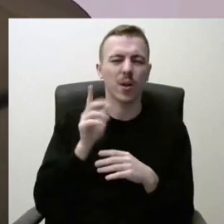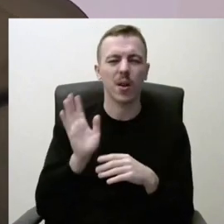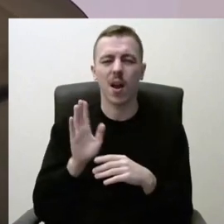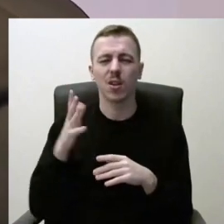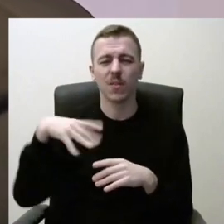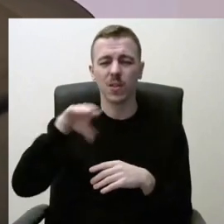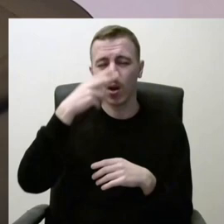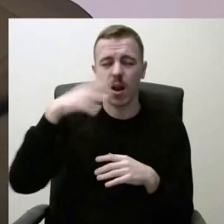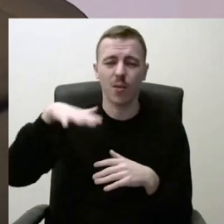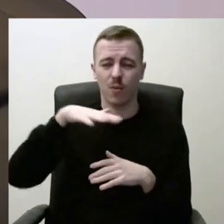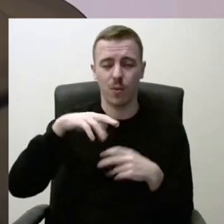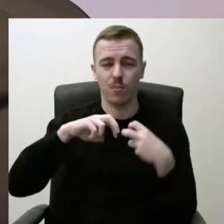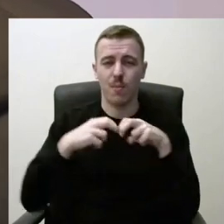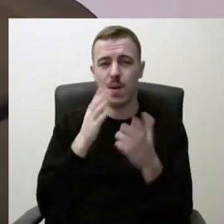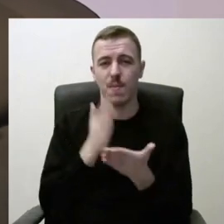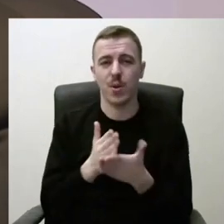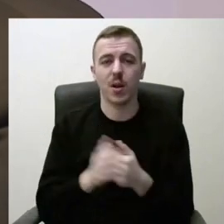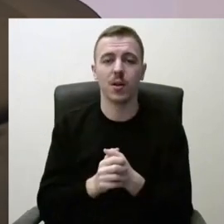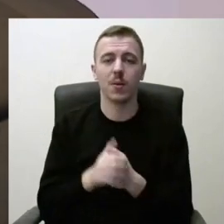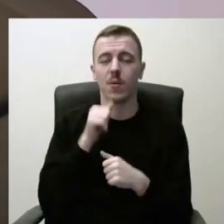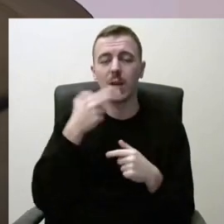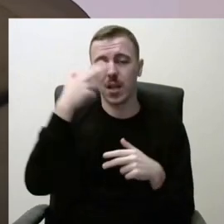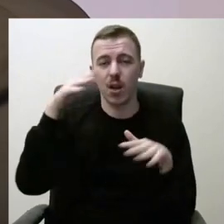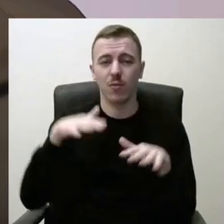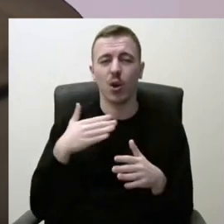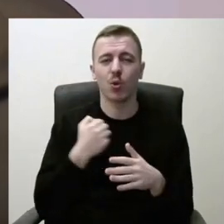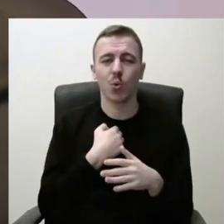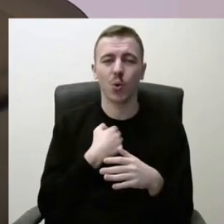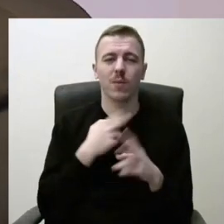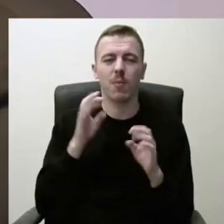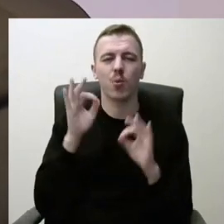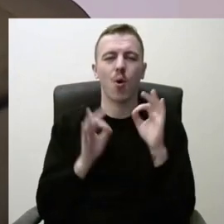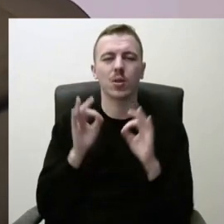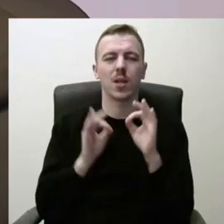problema. Ir jeigu mes turime čia Lietuvoje tam tikrą procentą